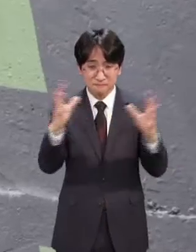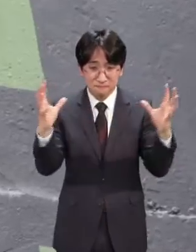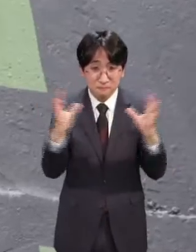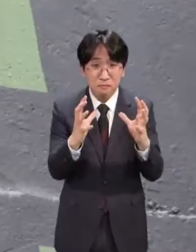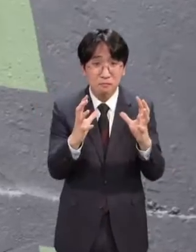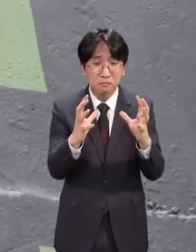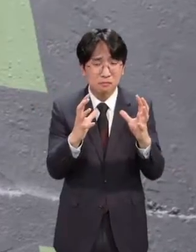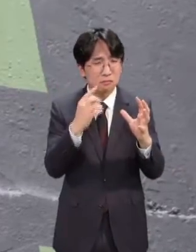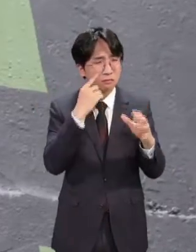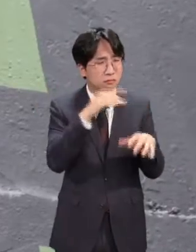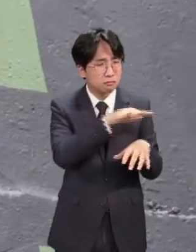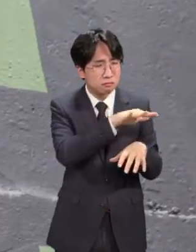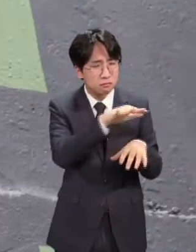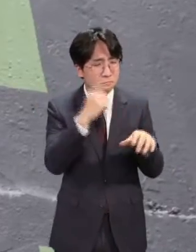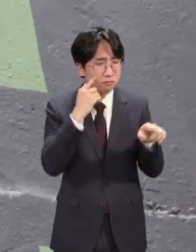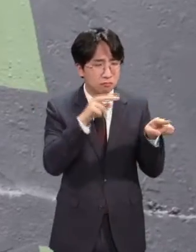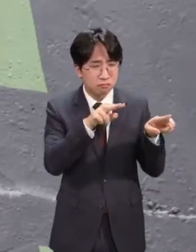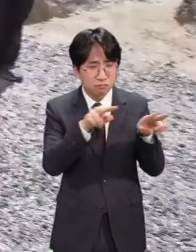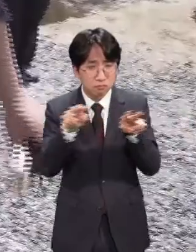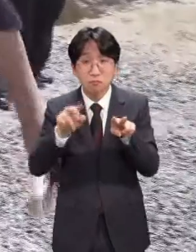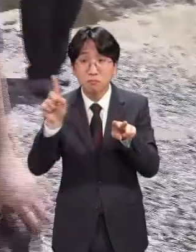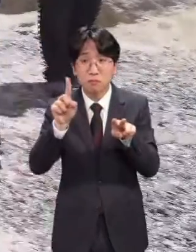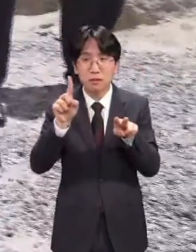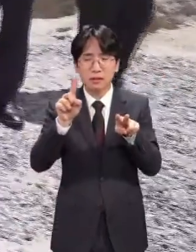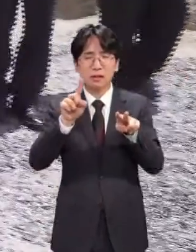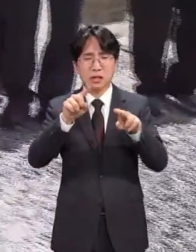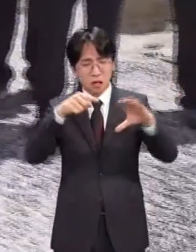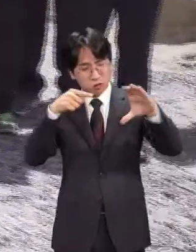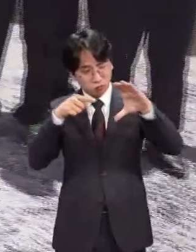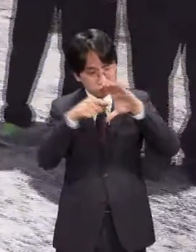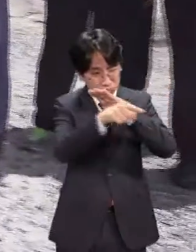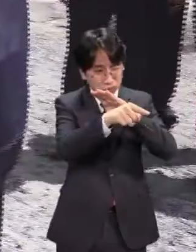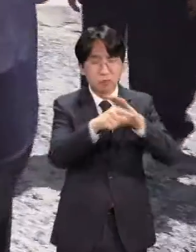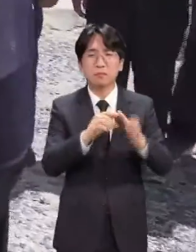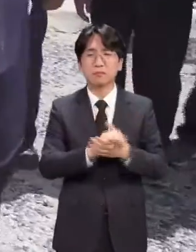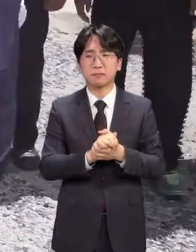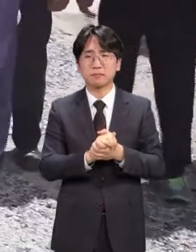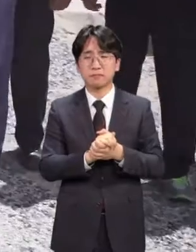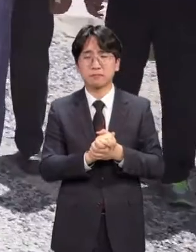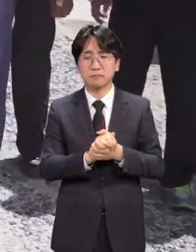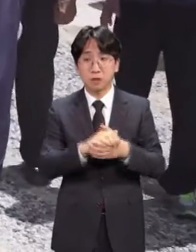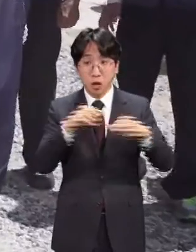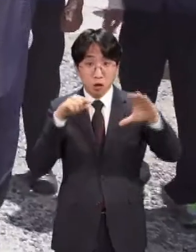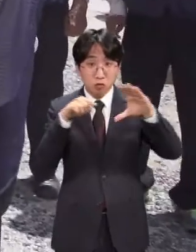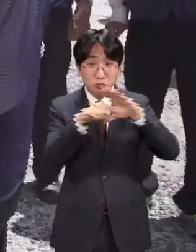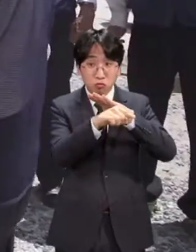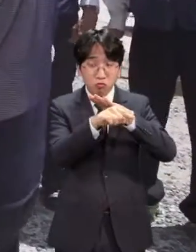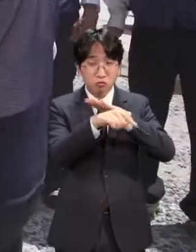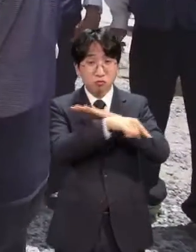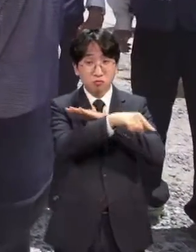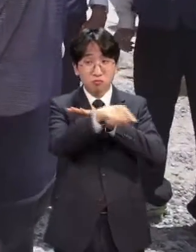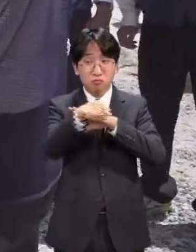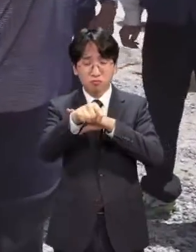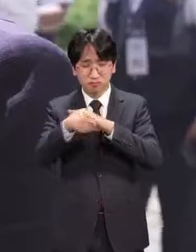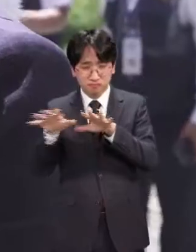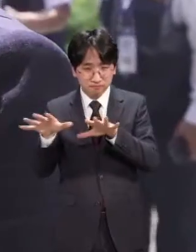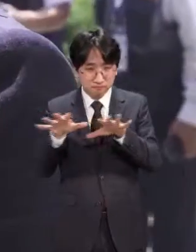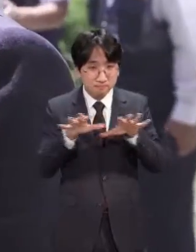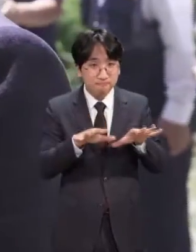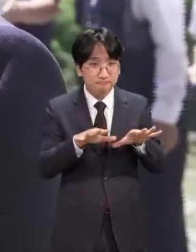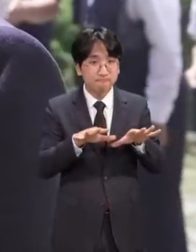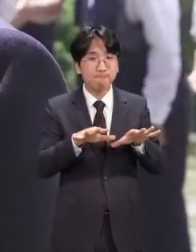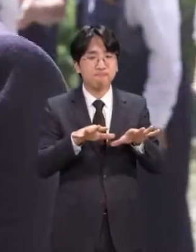뚫어놓은 제2 땅굴입니다. 7명의 희생자 이름이 적힌 위령탑에 묵념하며 백발의 용사는